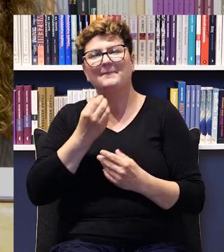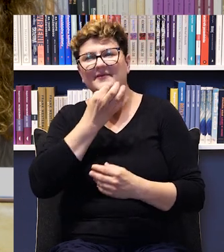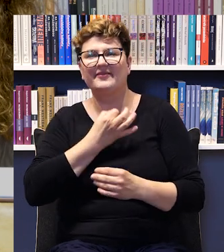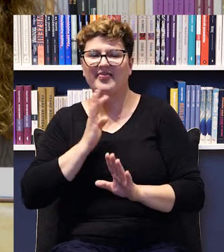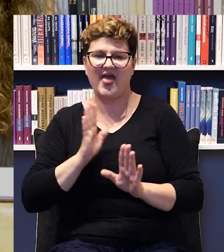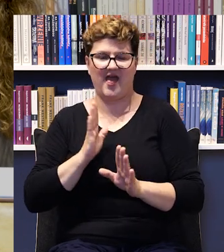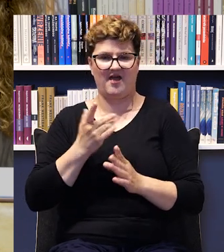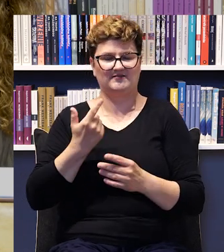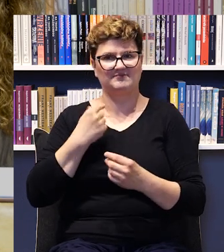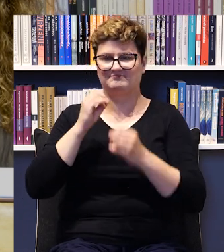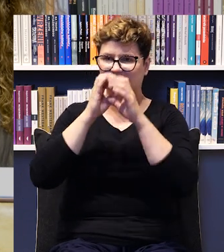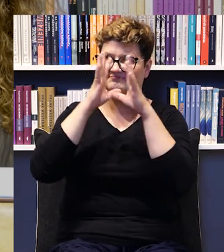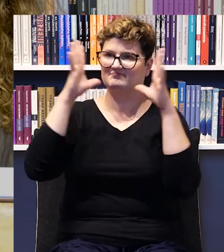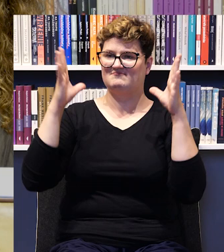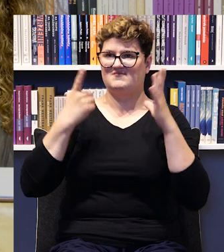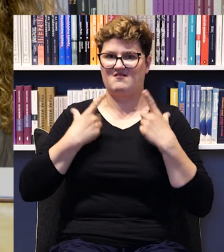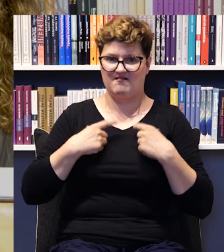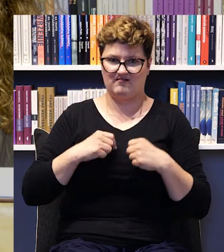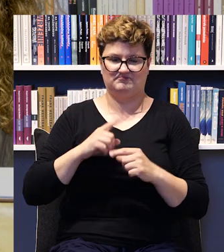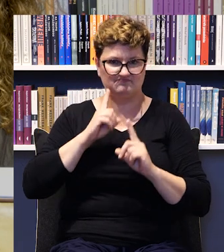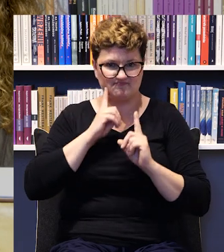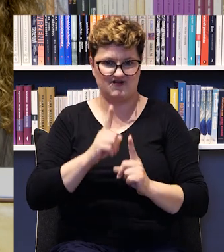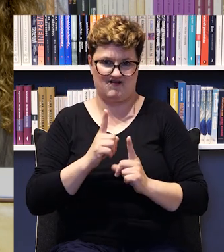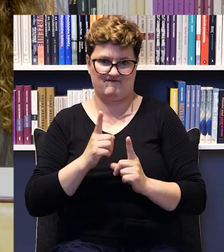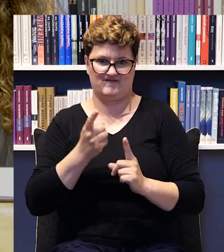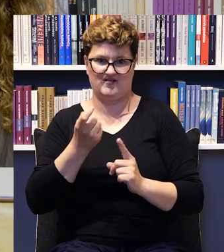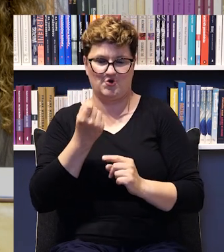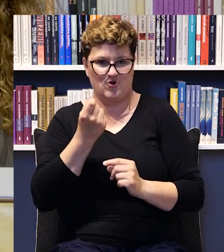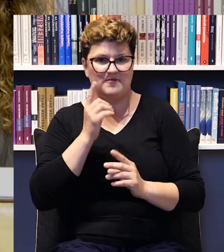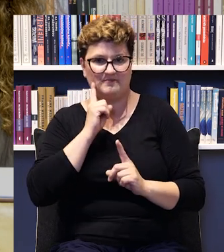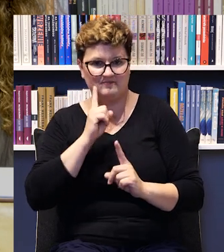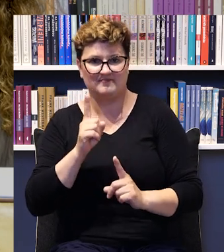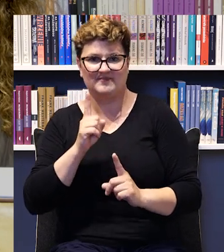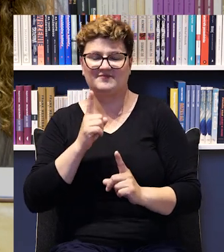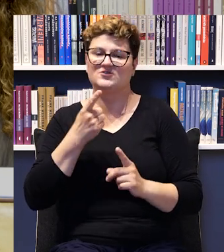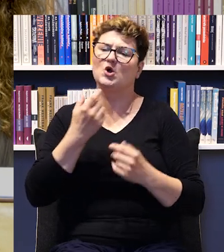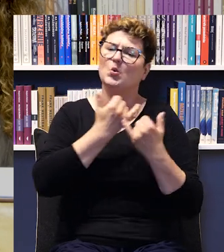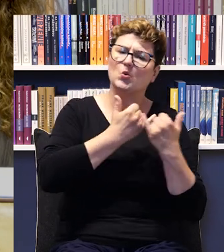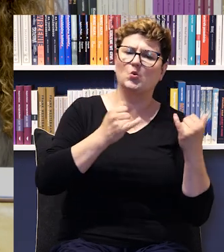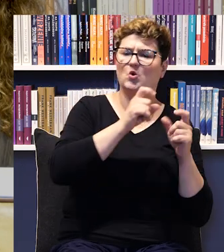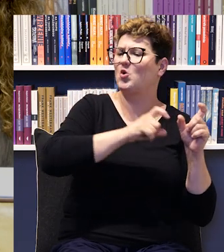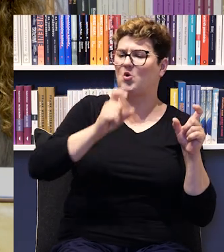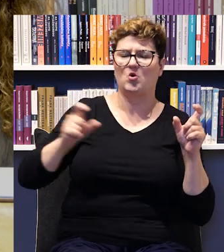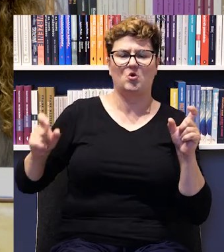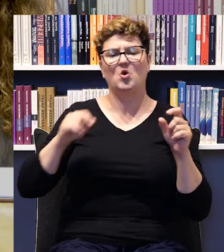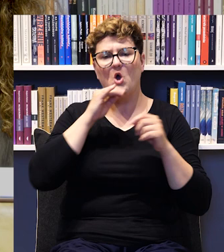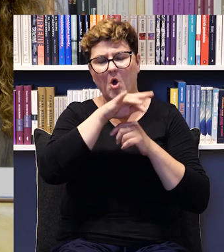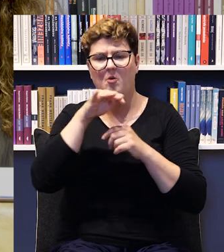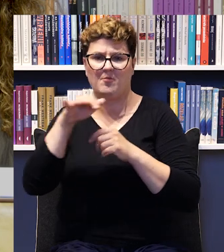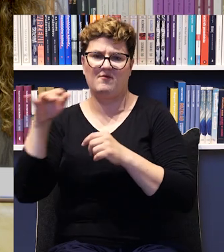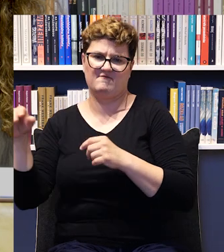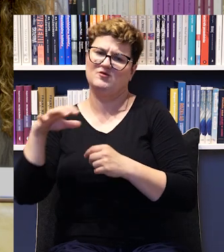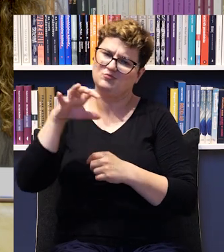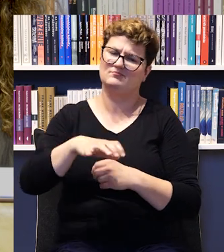właśnie realizacja, że trochę tak jest, że właśnie w różnego rodzaju narracjach, które patrzą w ogóle na pracę